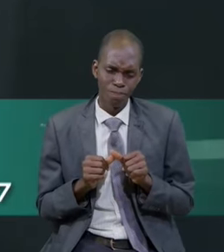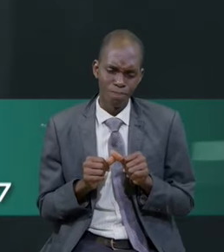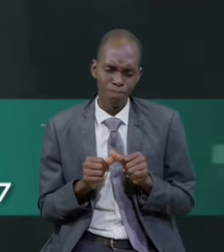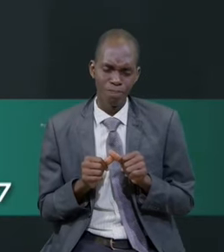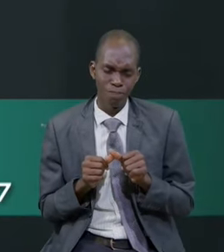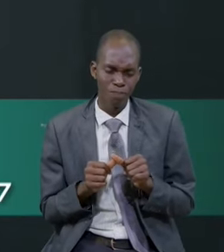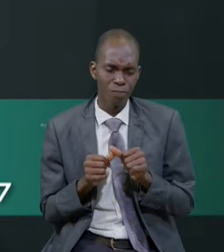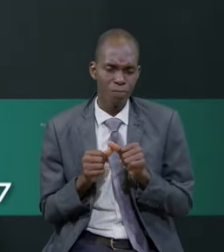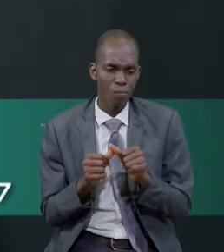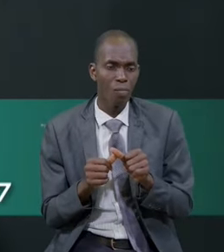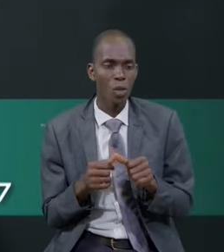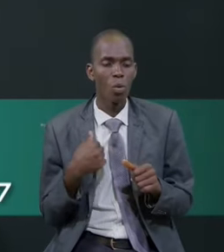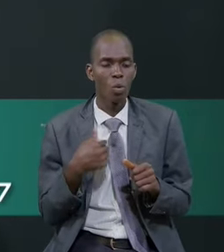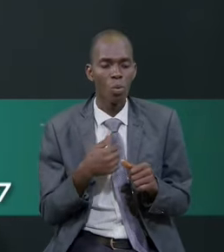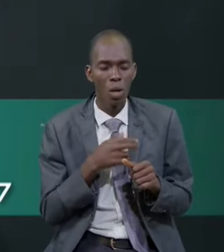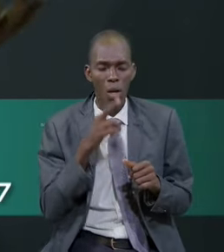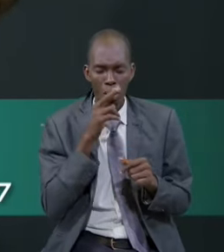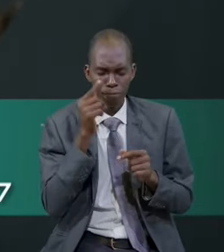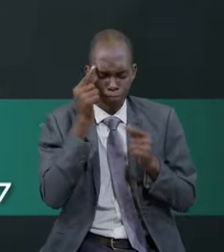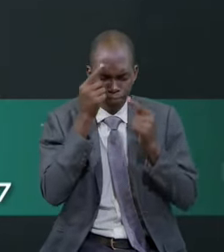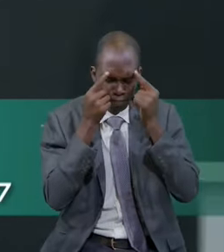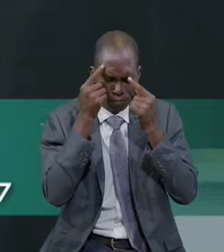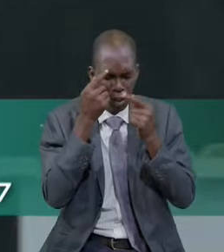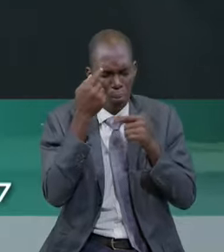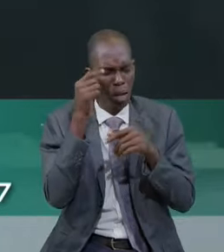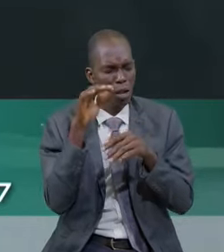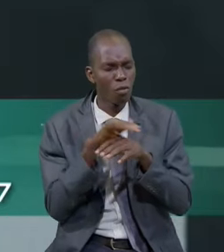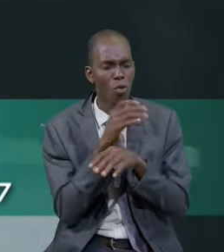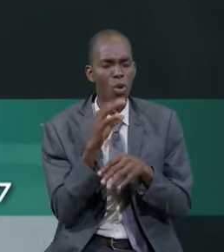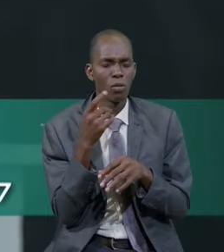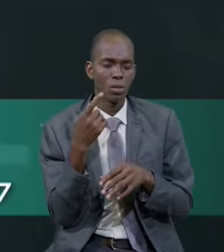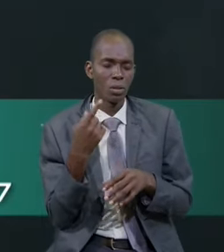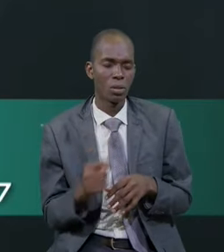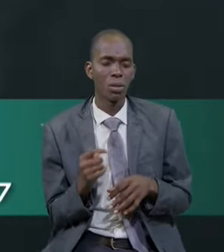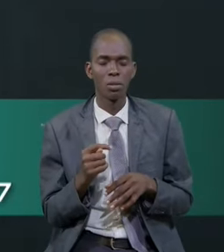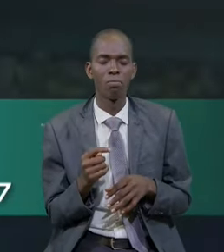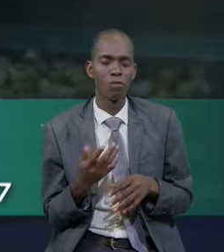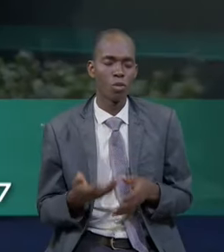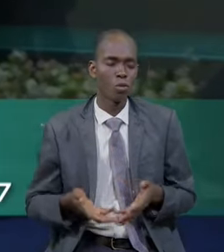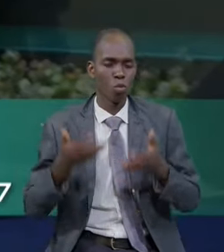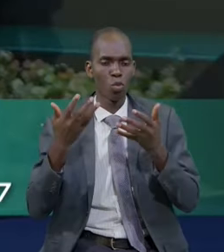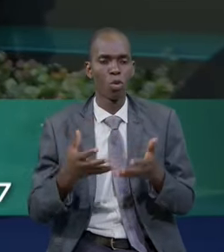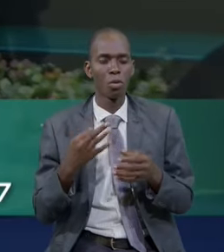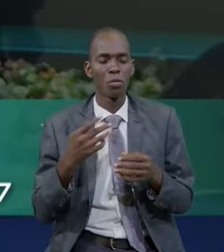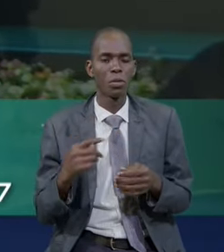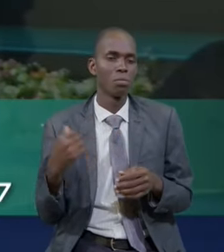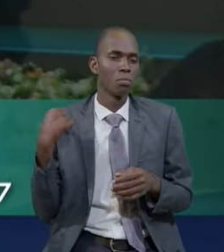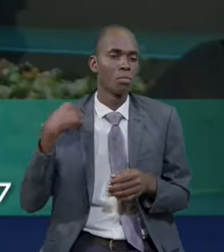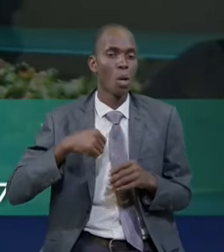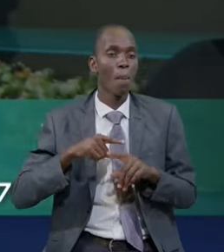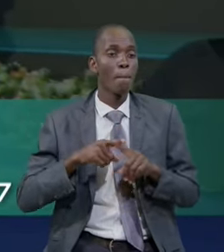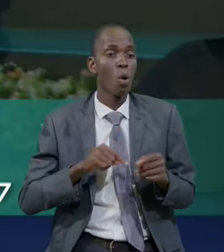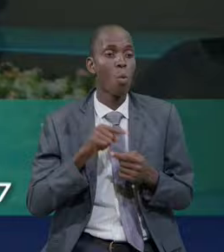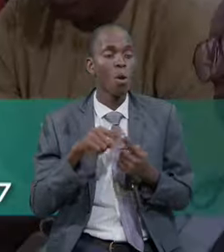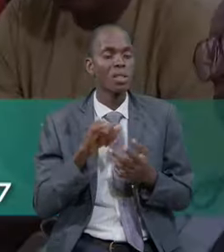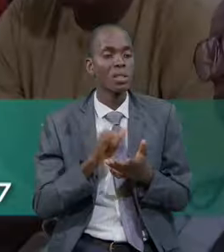des fardeaux, qui sont sur nos dos. Mais quand l'onction vient, Tous ces